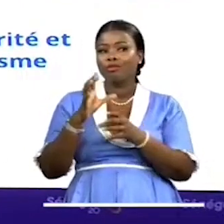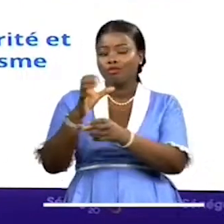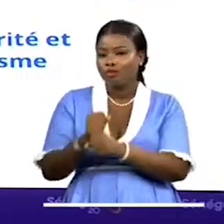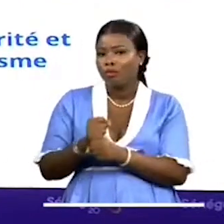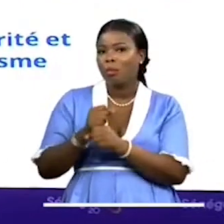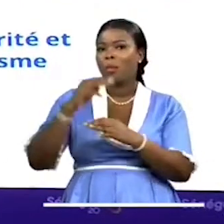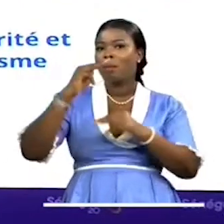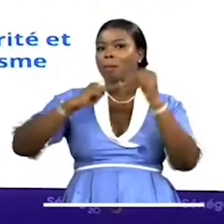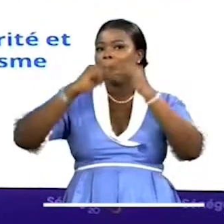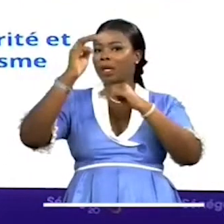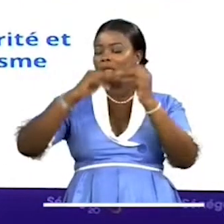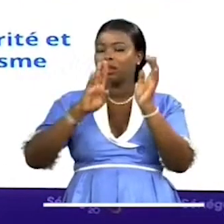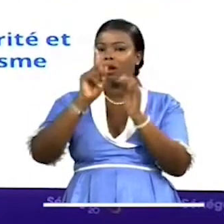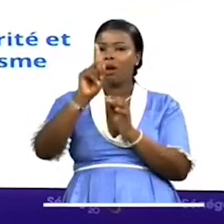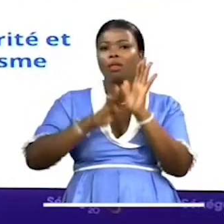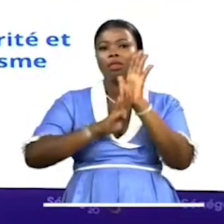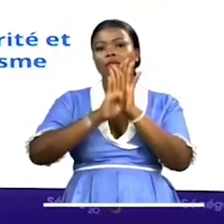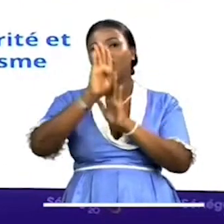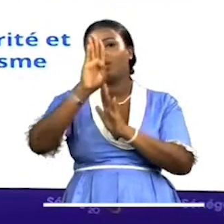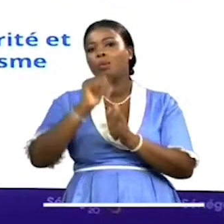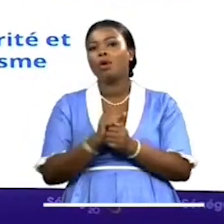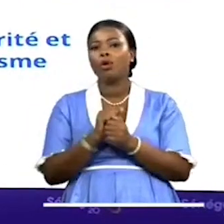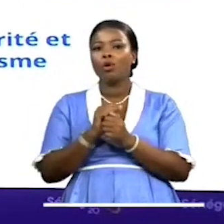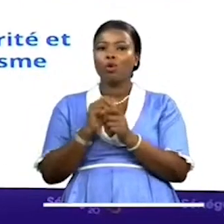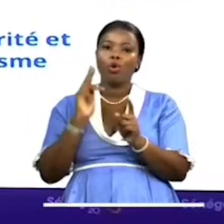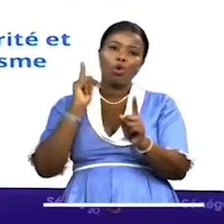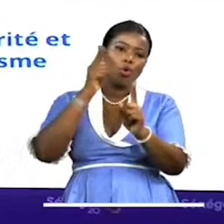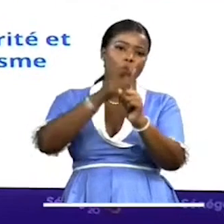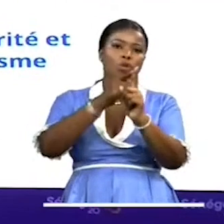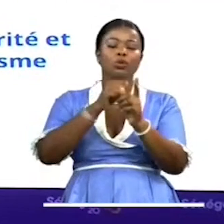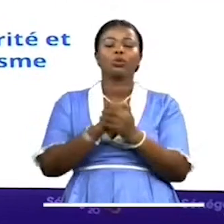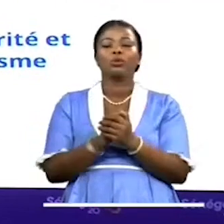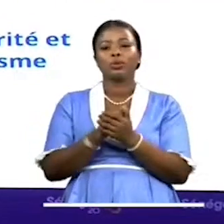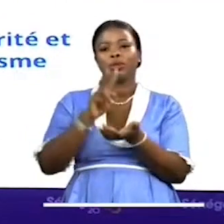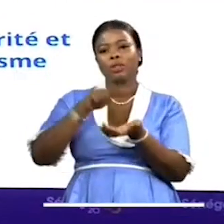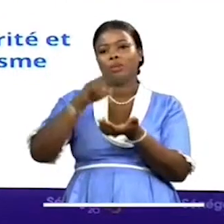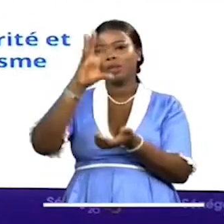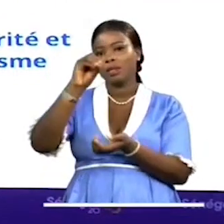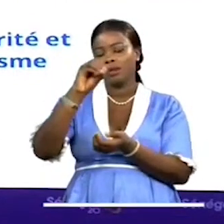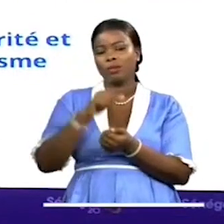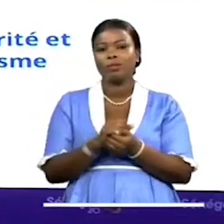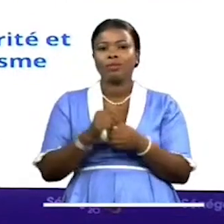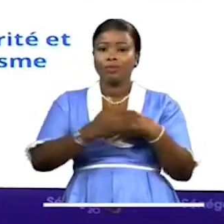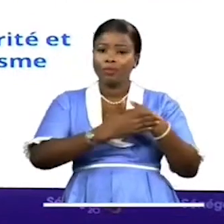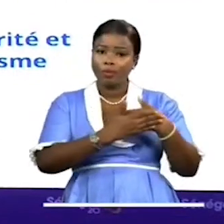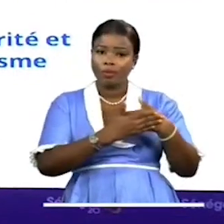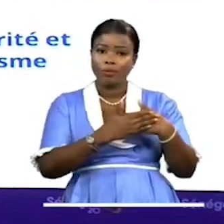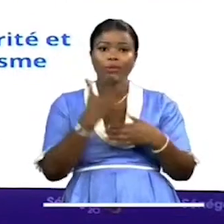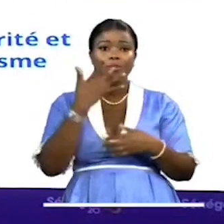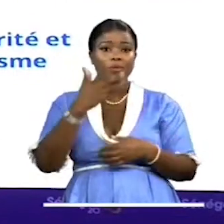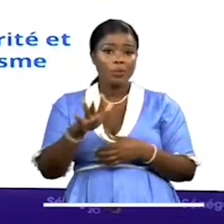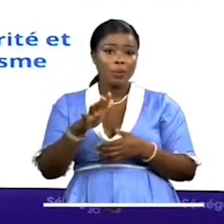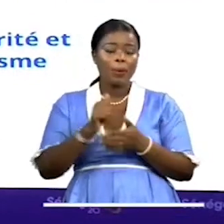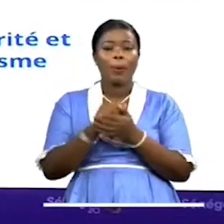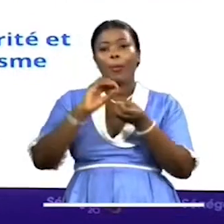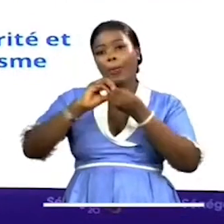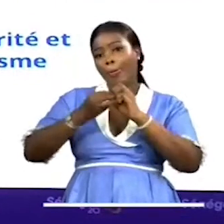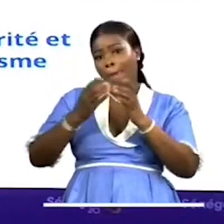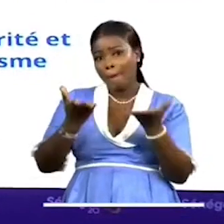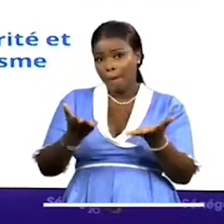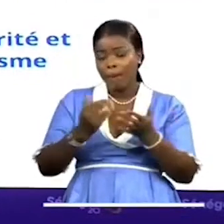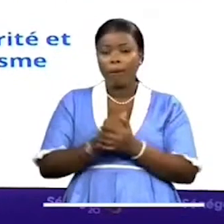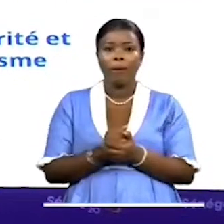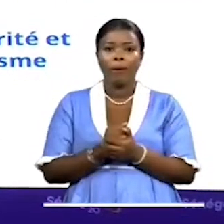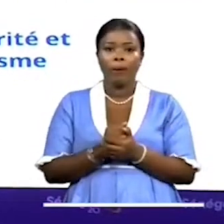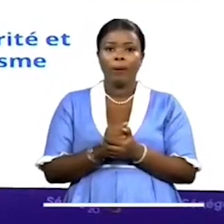bâtir un développement durable à l'horizon 2050 il y a également à côté de ces opportunités quelques menanes la cyber les les